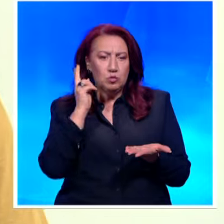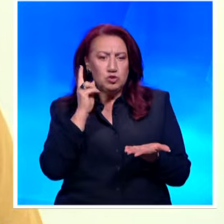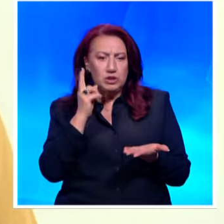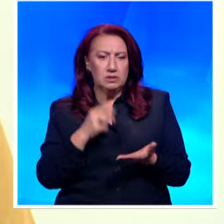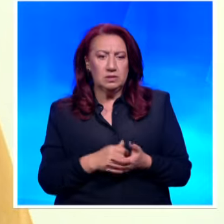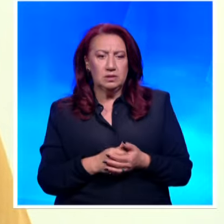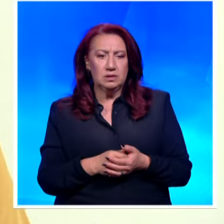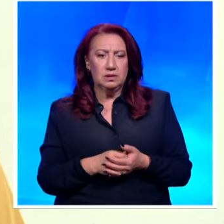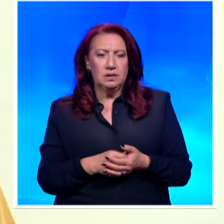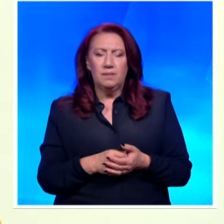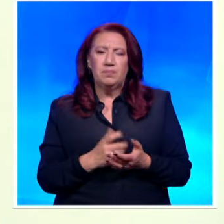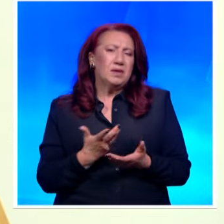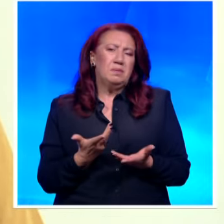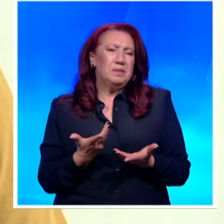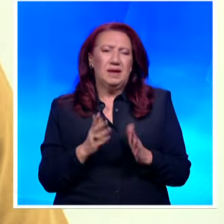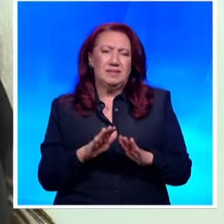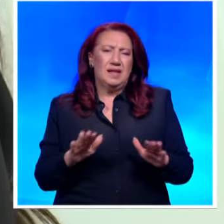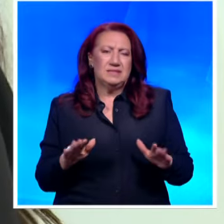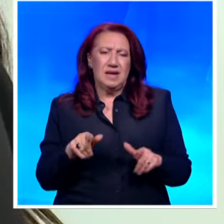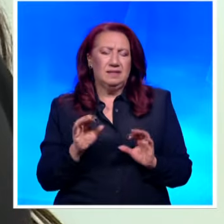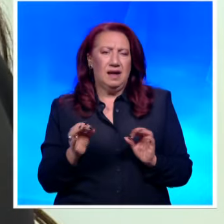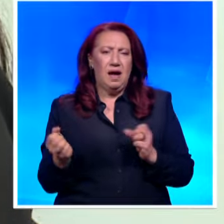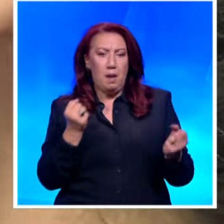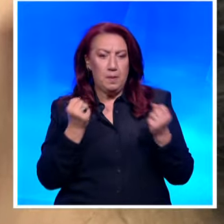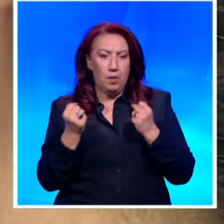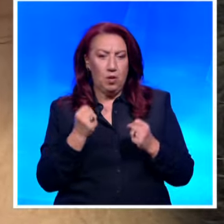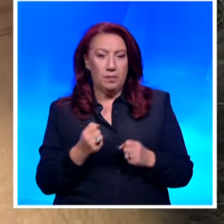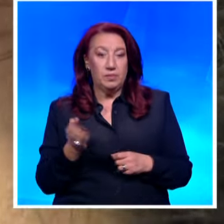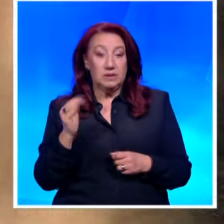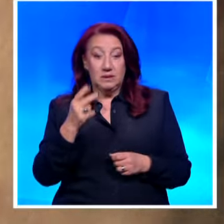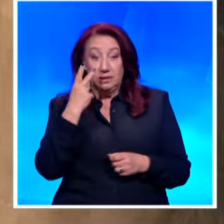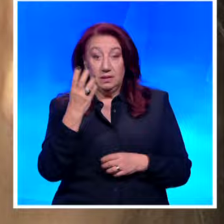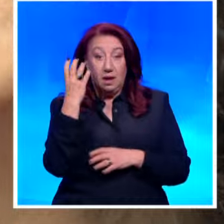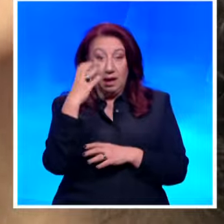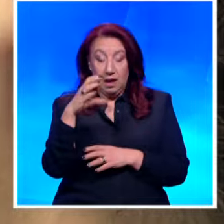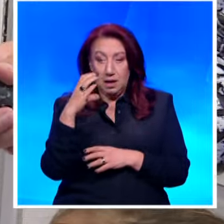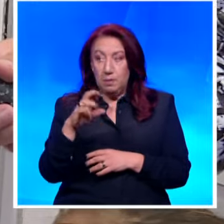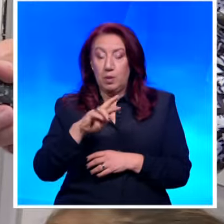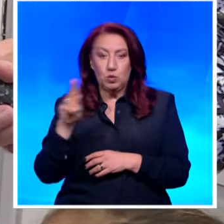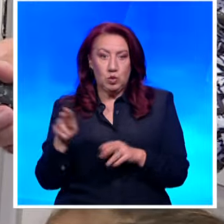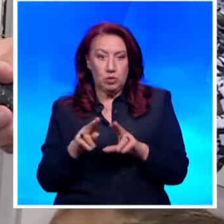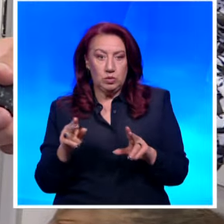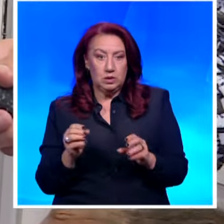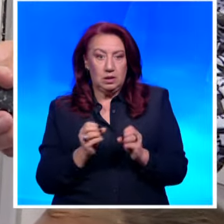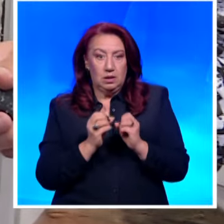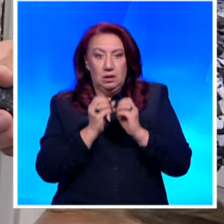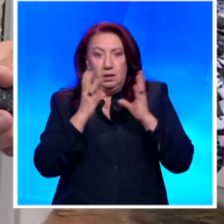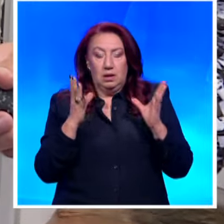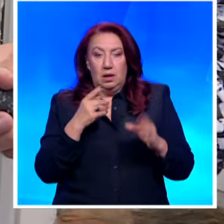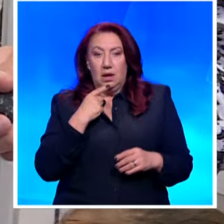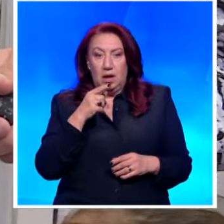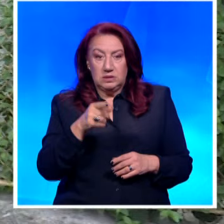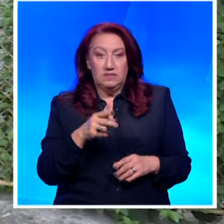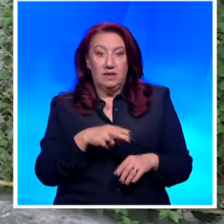Еми, децата, те са деца, тук се бият. След изтичането на клиповете и други родители са шокирани. Казва, мамо, той е клип, вика, аз